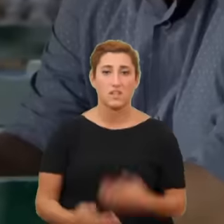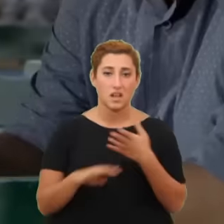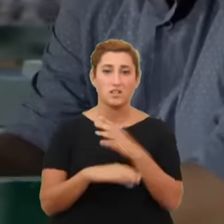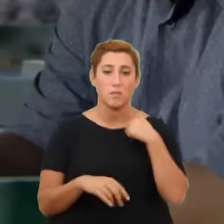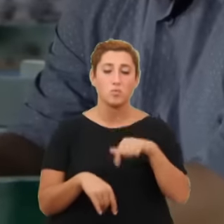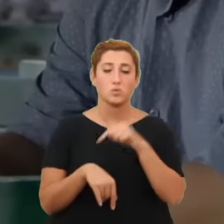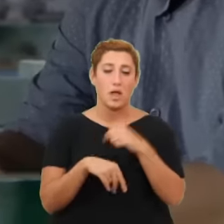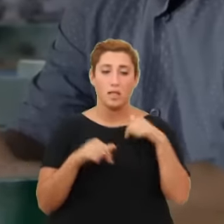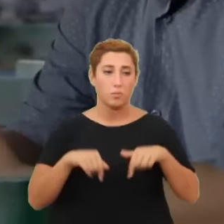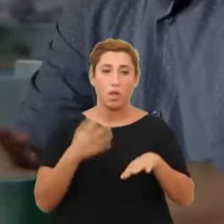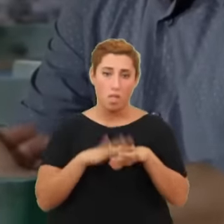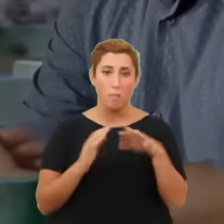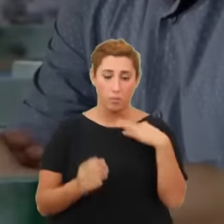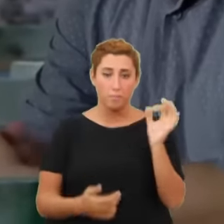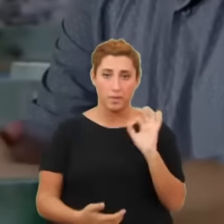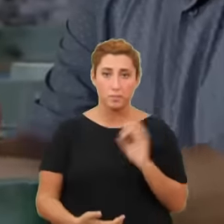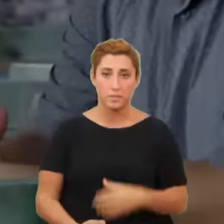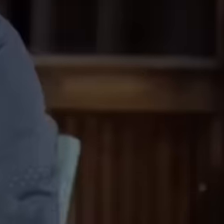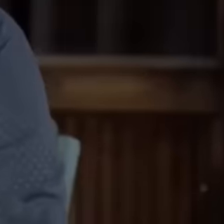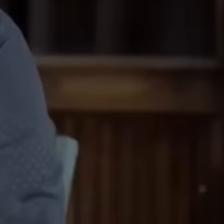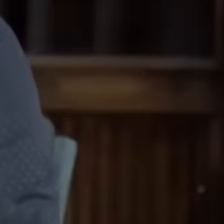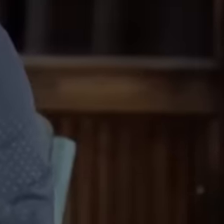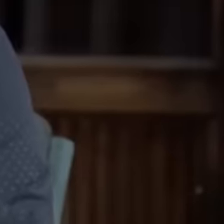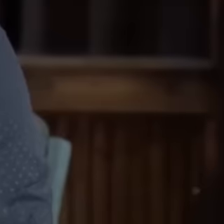Gerçi ben bu saatte ne yapıyorum burada değil mi?